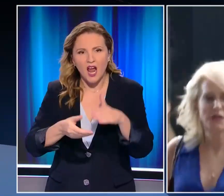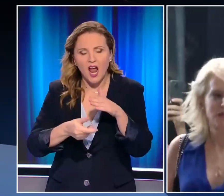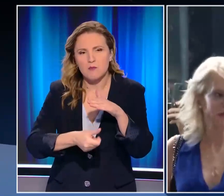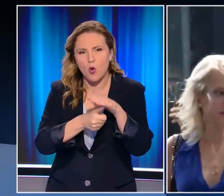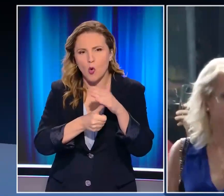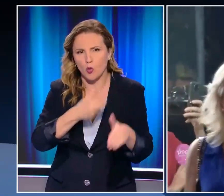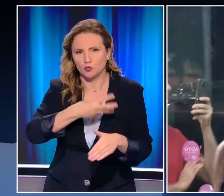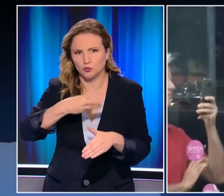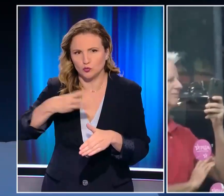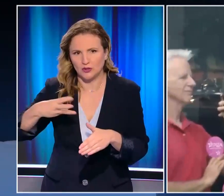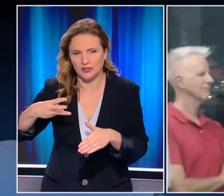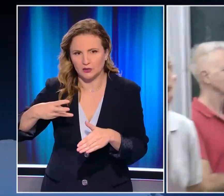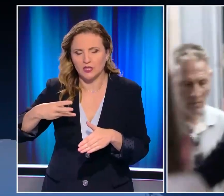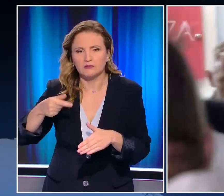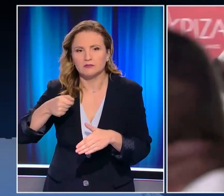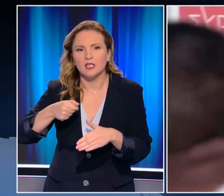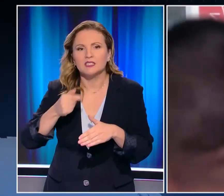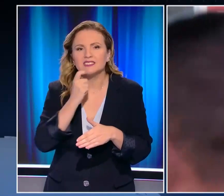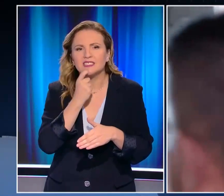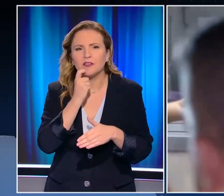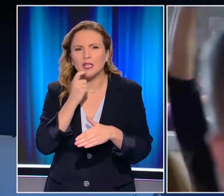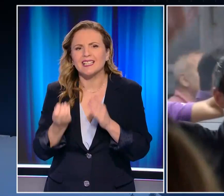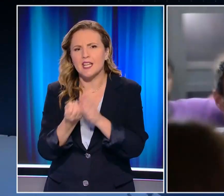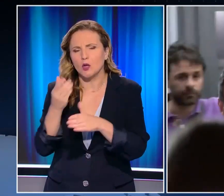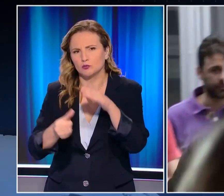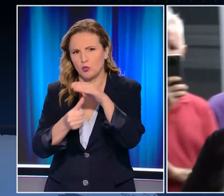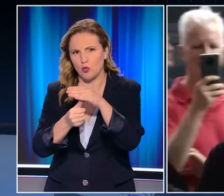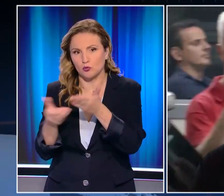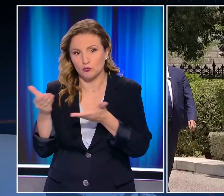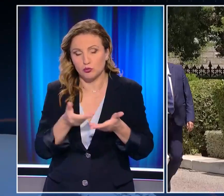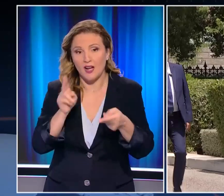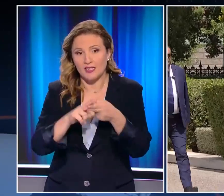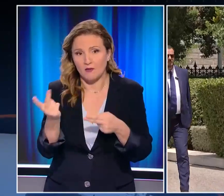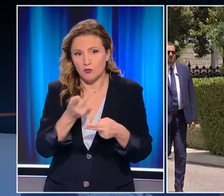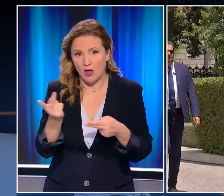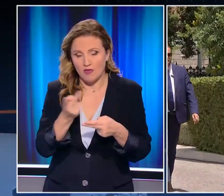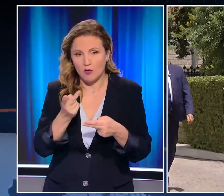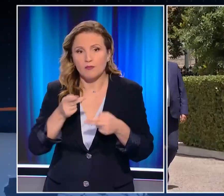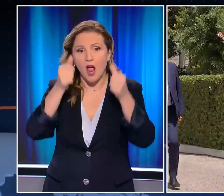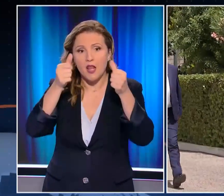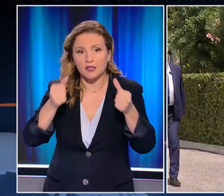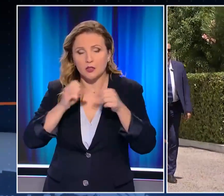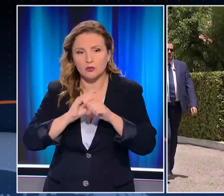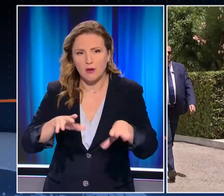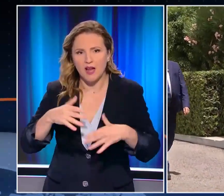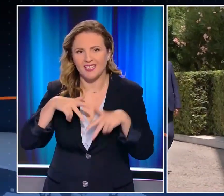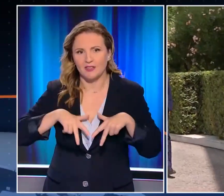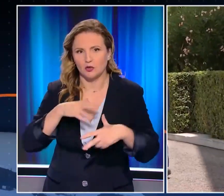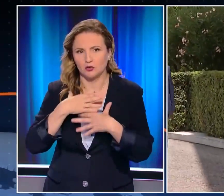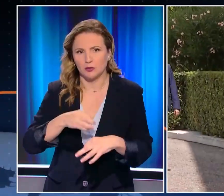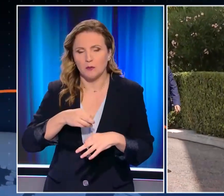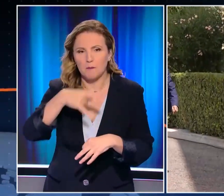αξιωματικής αντιπολίτευσης και πρόεδρο του ΣΥΡΙΖΑ, Στέφανο Κασελάκη. Το ραντεβού των δύο ανδρών ανακοίνωσε ο κυβερνητικός